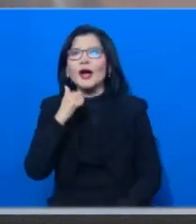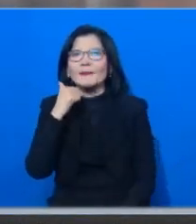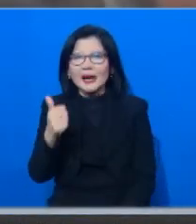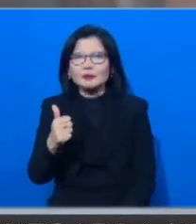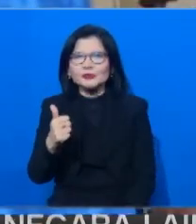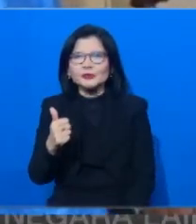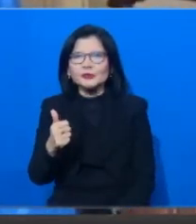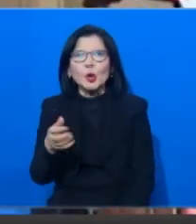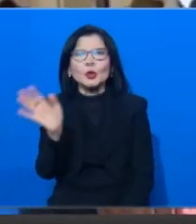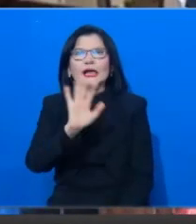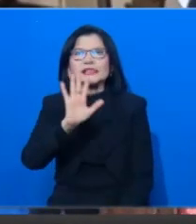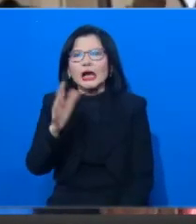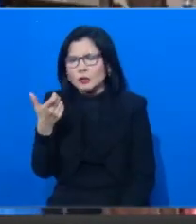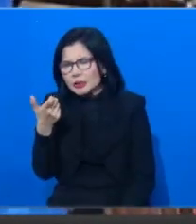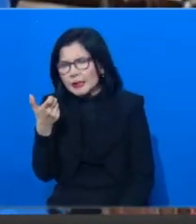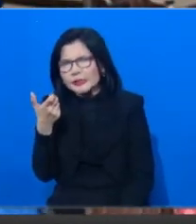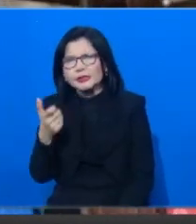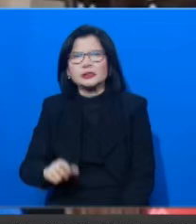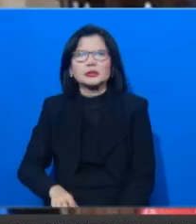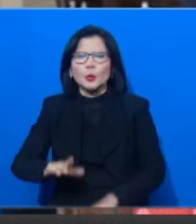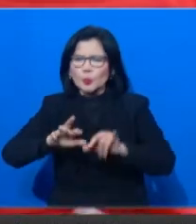waktu bermain gadget bagi anak-anak.